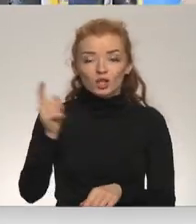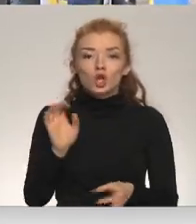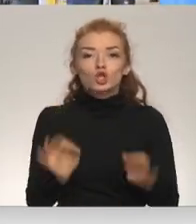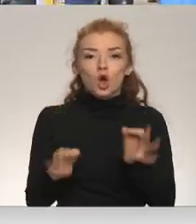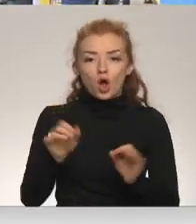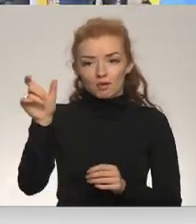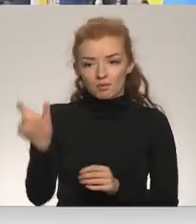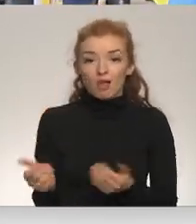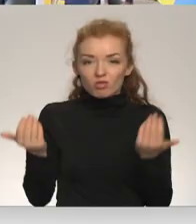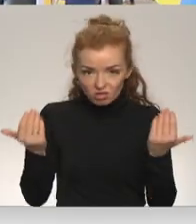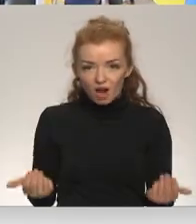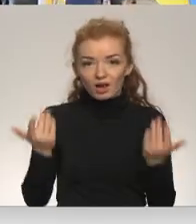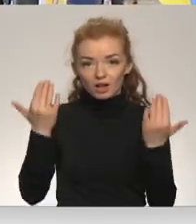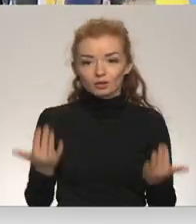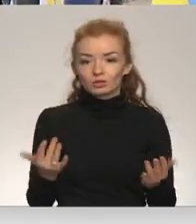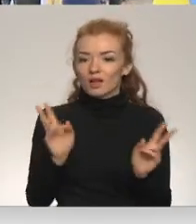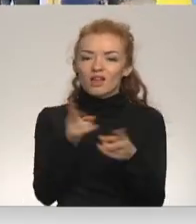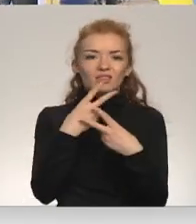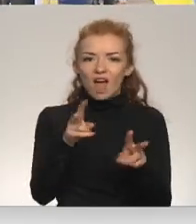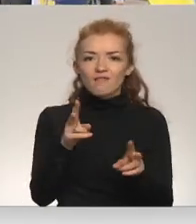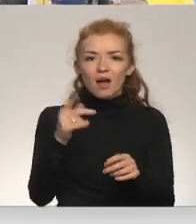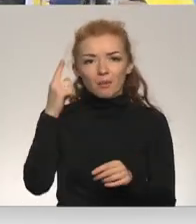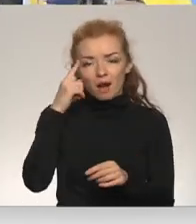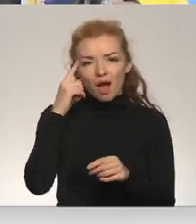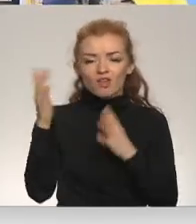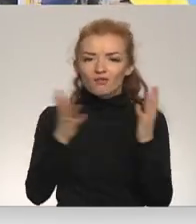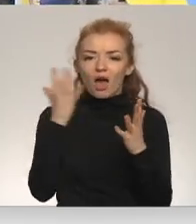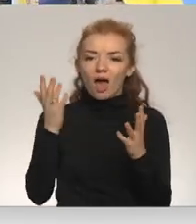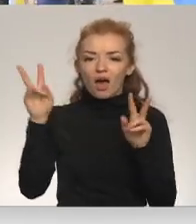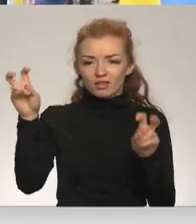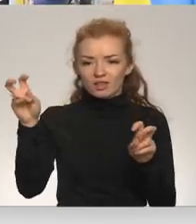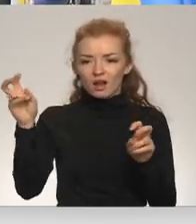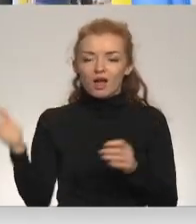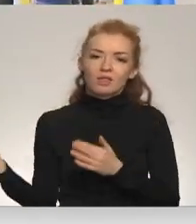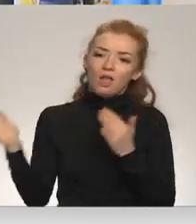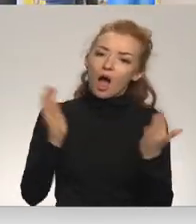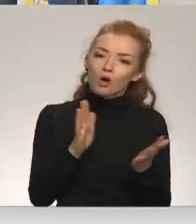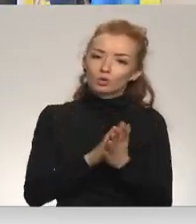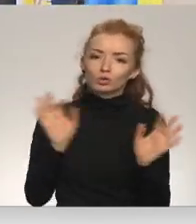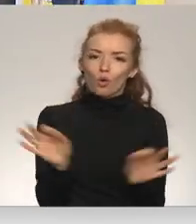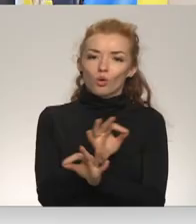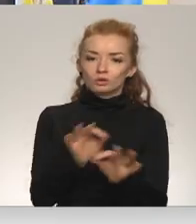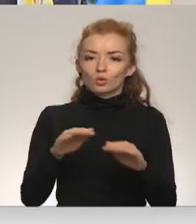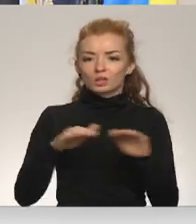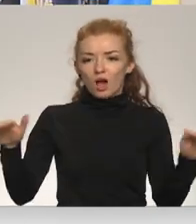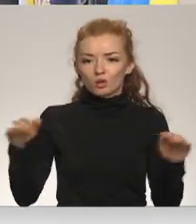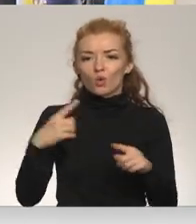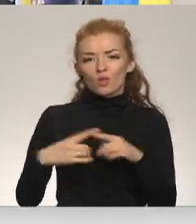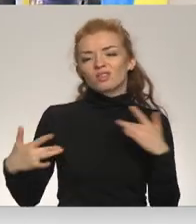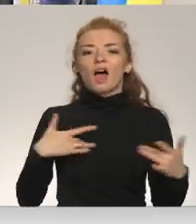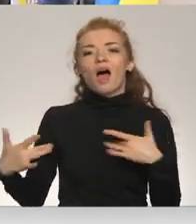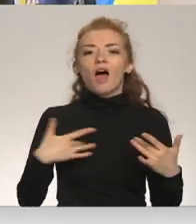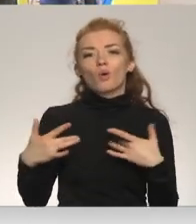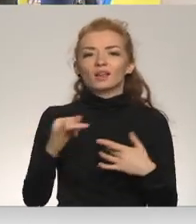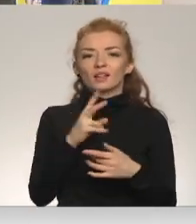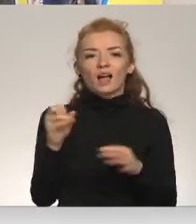normāli, lūk rezultāts, un nevajag prāta vētra tagad nākt uz koncertu un nākt uz skatus un izlikties, ka it kā